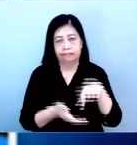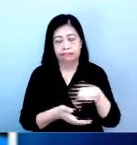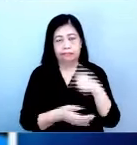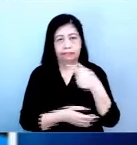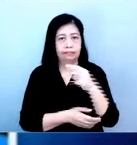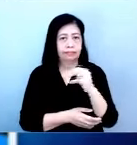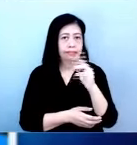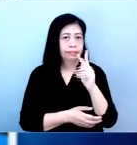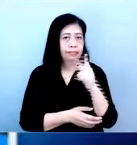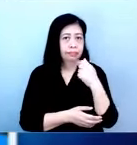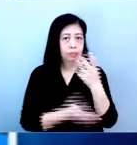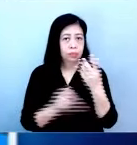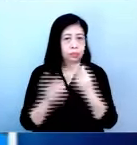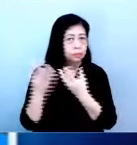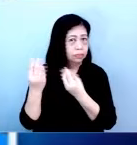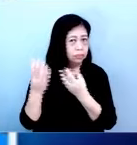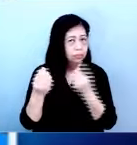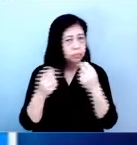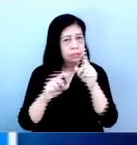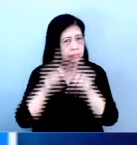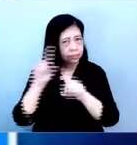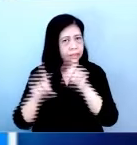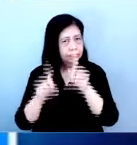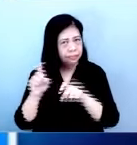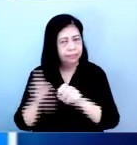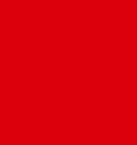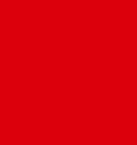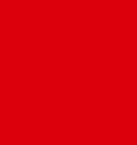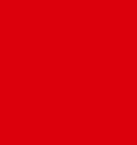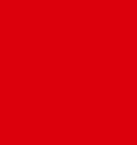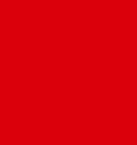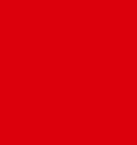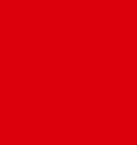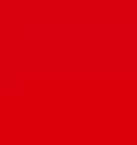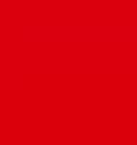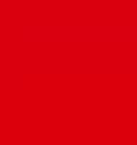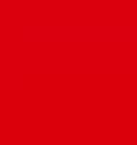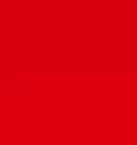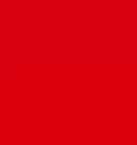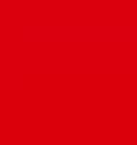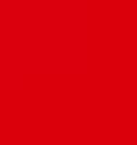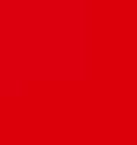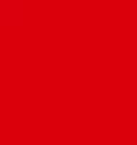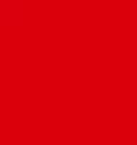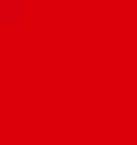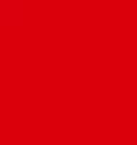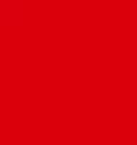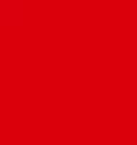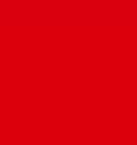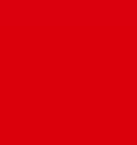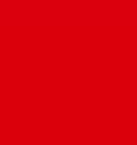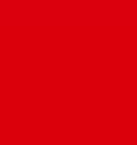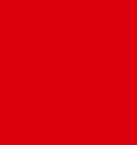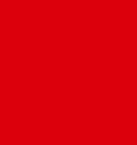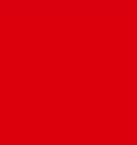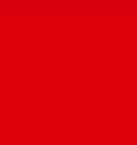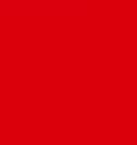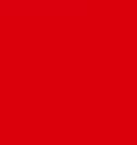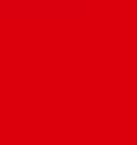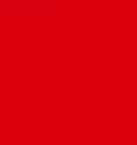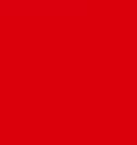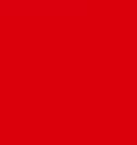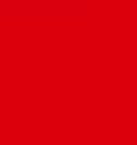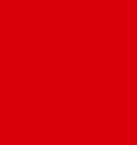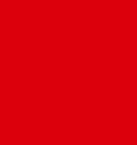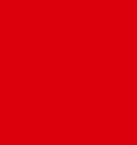Kapatid para sa mga may nais pang i-ask Doc Lex. Mga kapatid, Justin Quirino po. Masayang kwentuhan at makapulahang